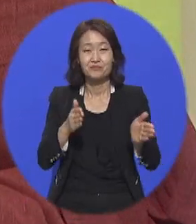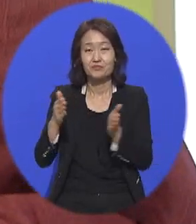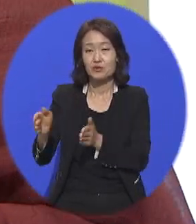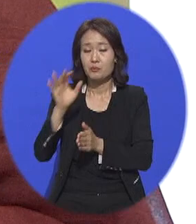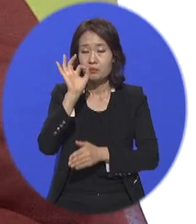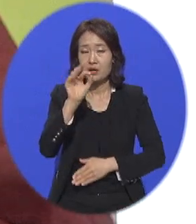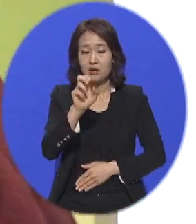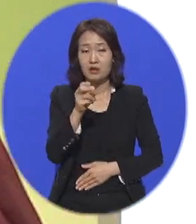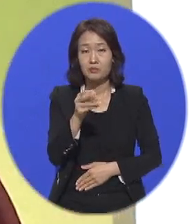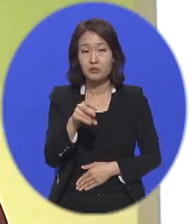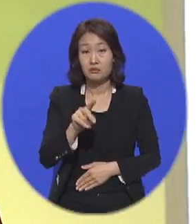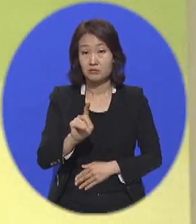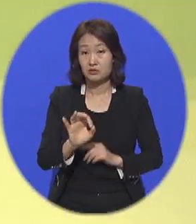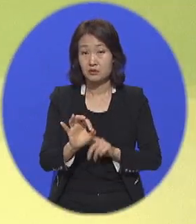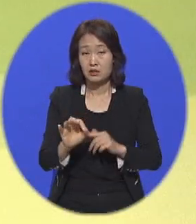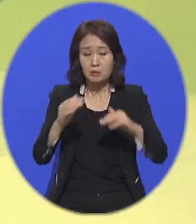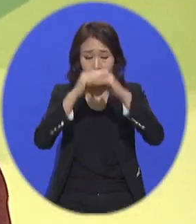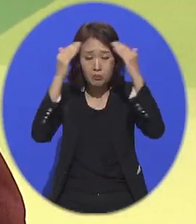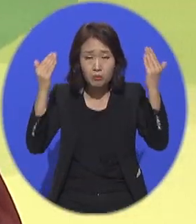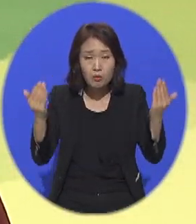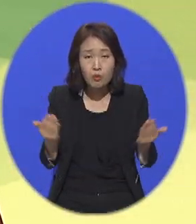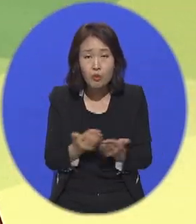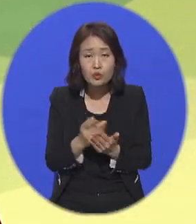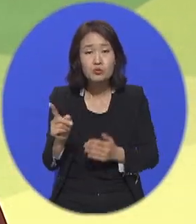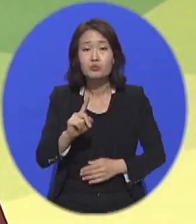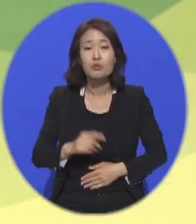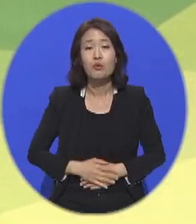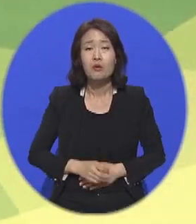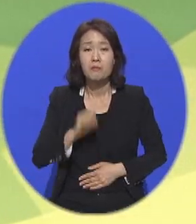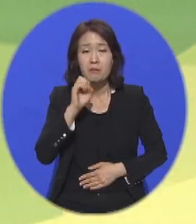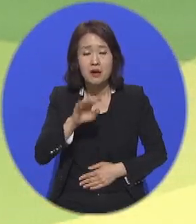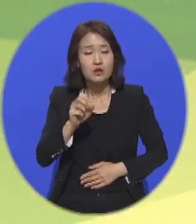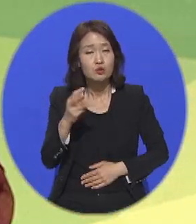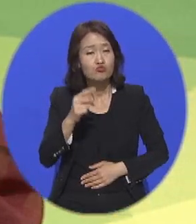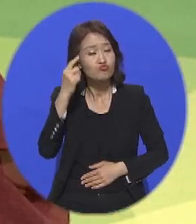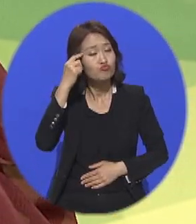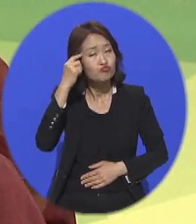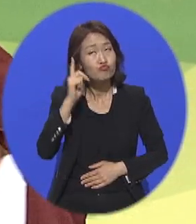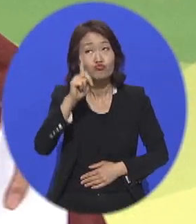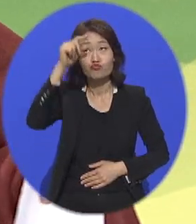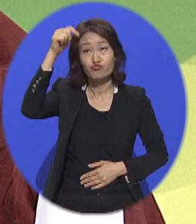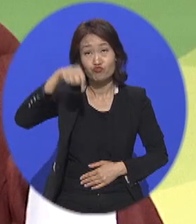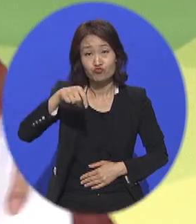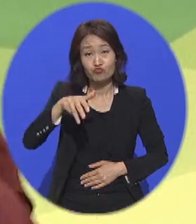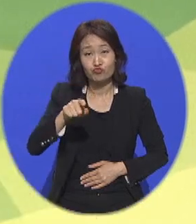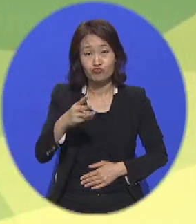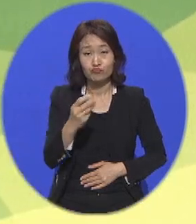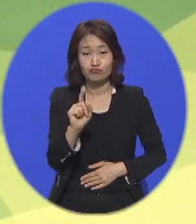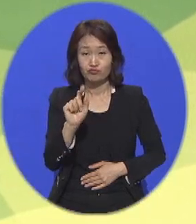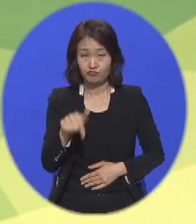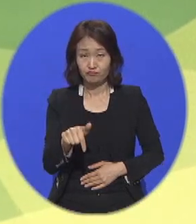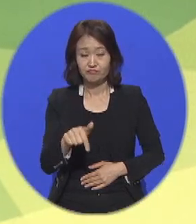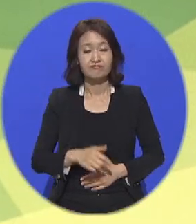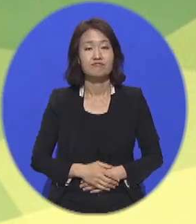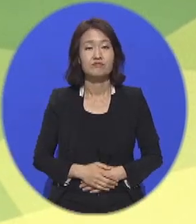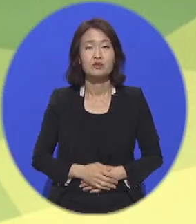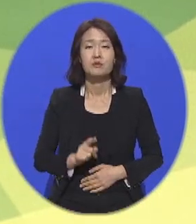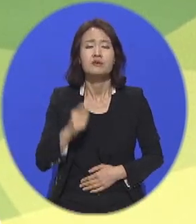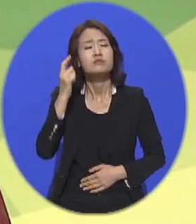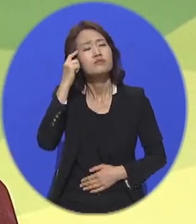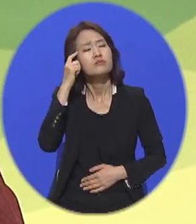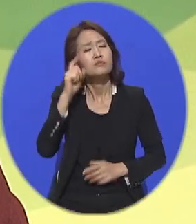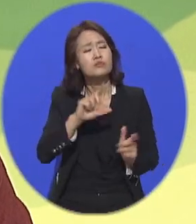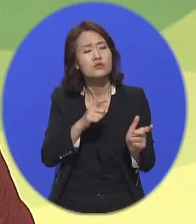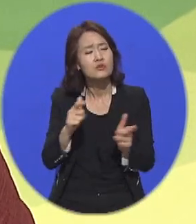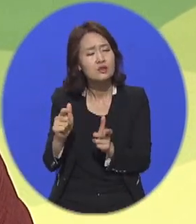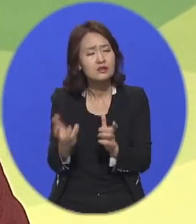이제 명상은 모든 주의 주장 또는 철학 그 어떤 이제 사상